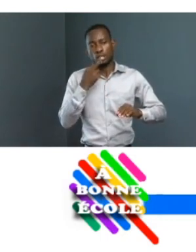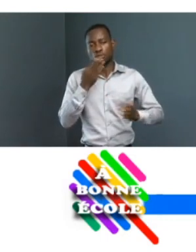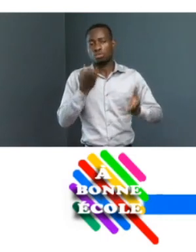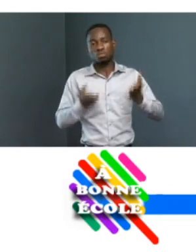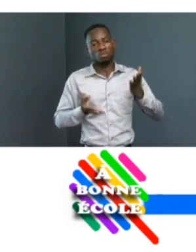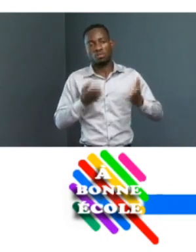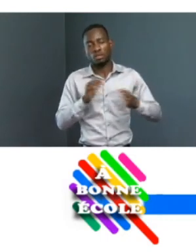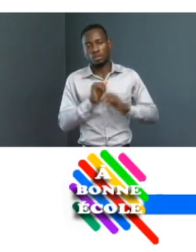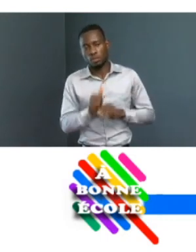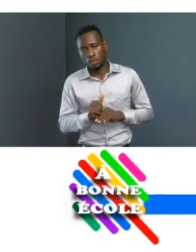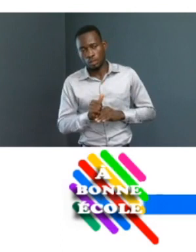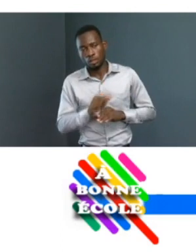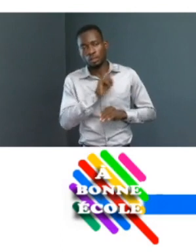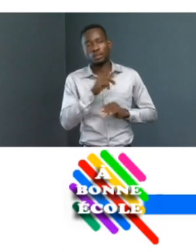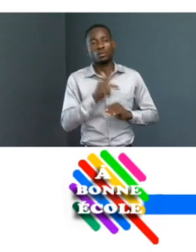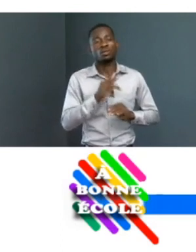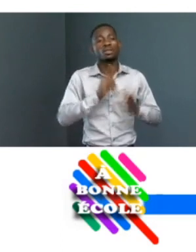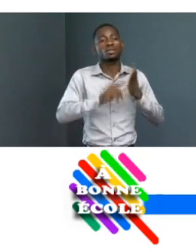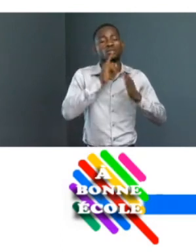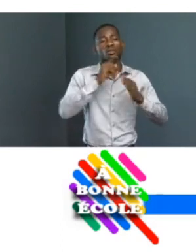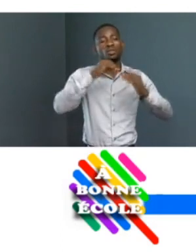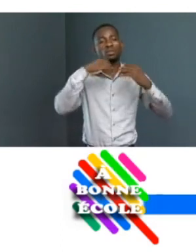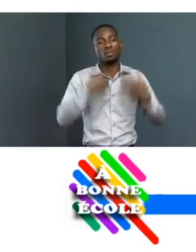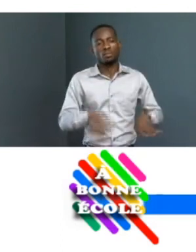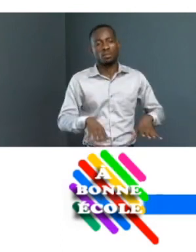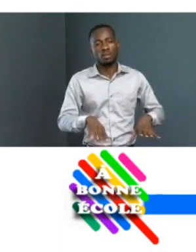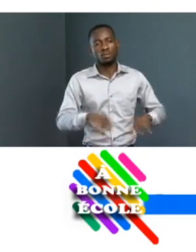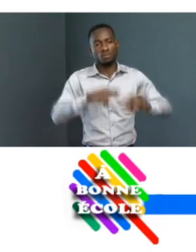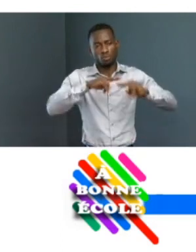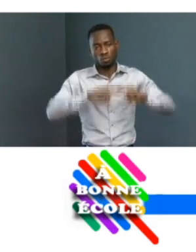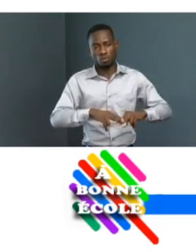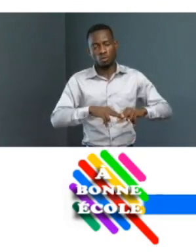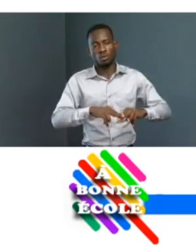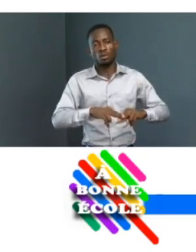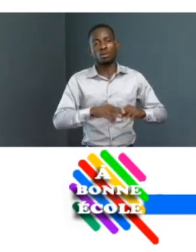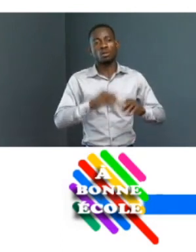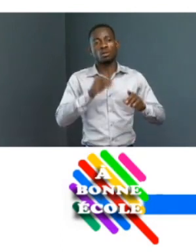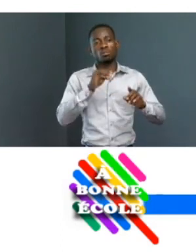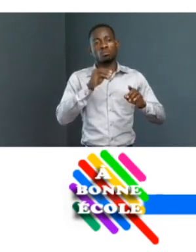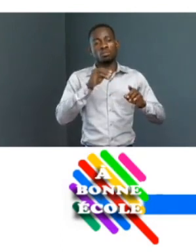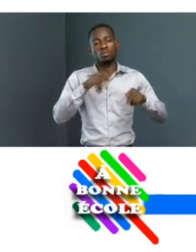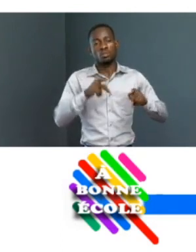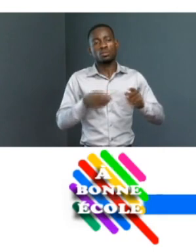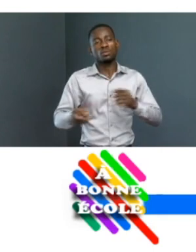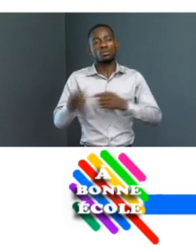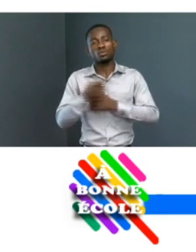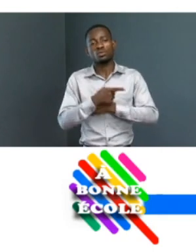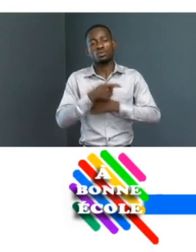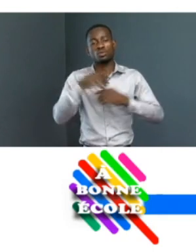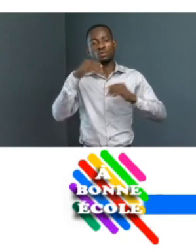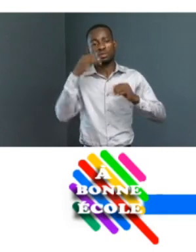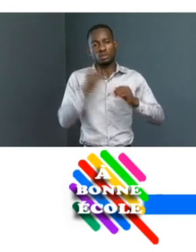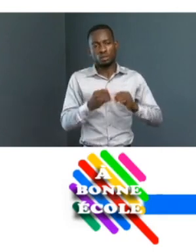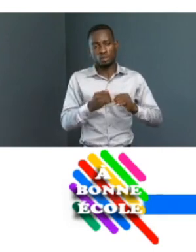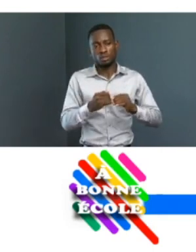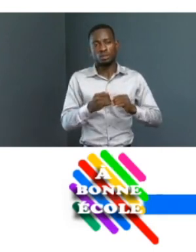Consigne numéro 3. Quelle sera sa perte de poids au bout d'une journée si le déficit énergétique